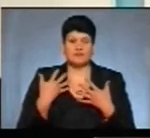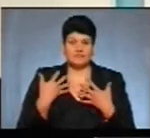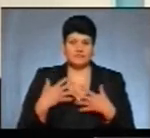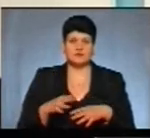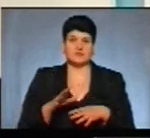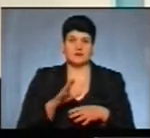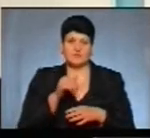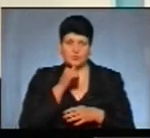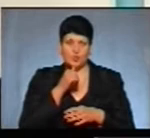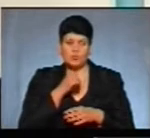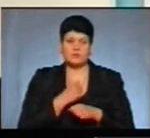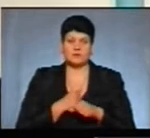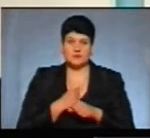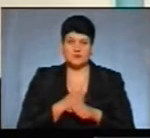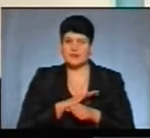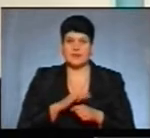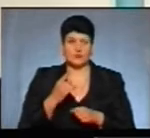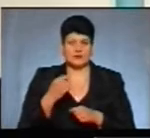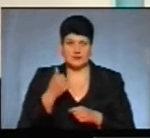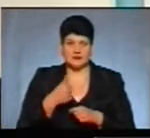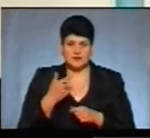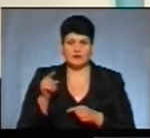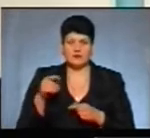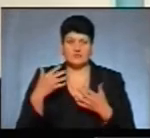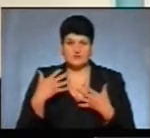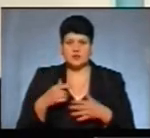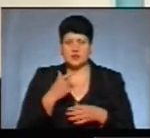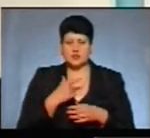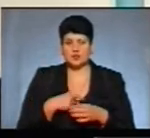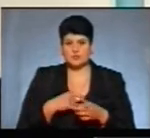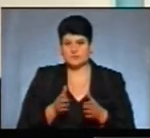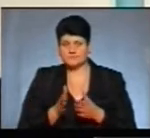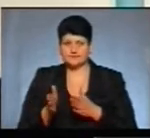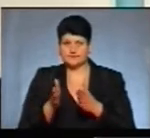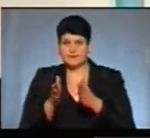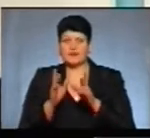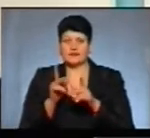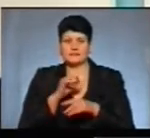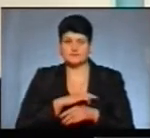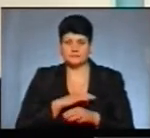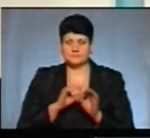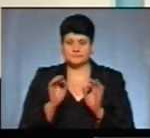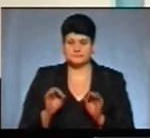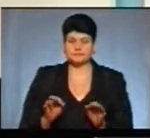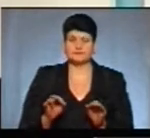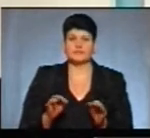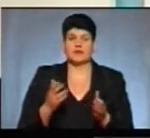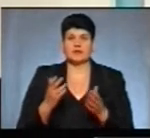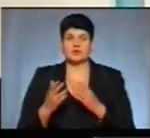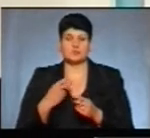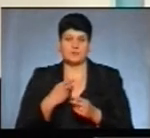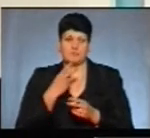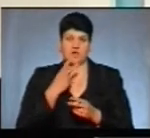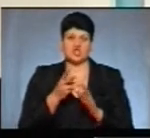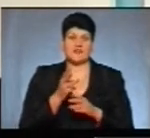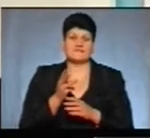відповідно вже діє і не один рік. Вони вже собі проклали шлях до його застосування. Ну, якщо ми десь бачили